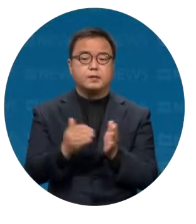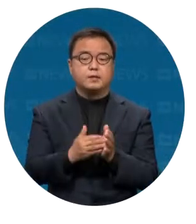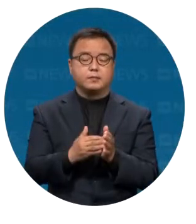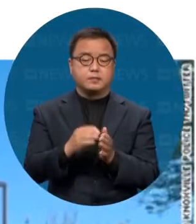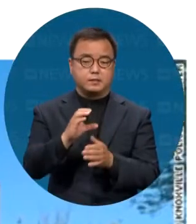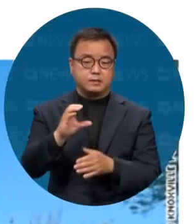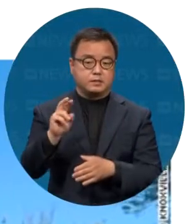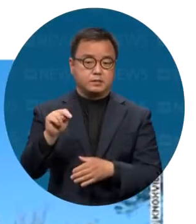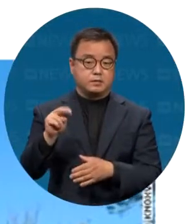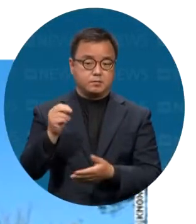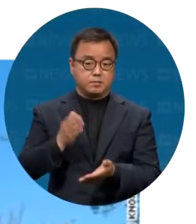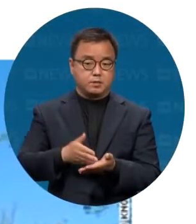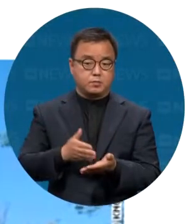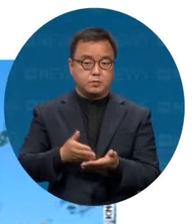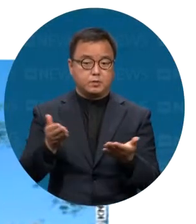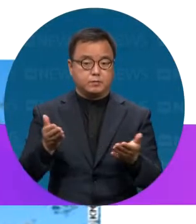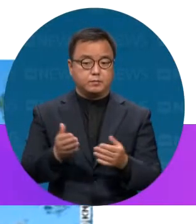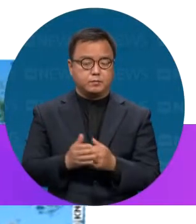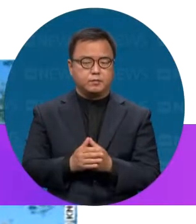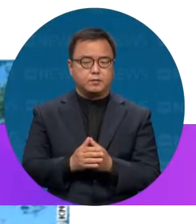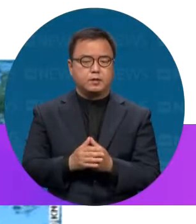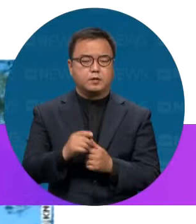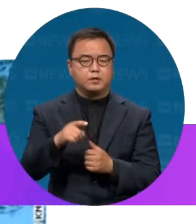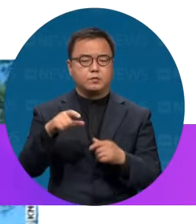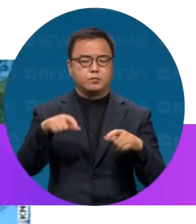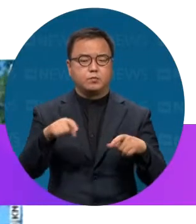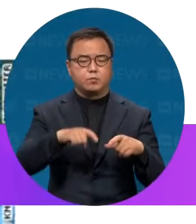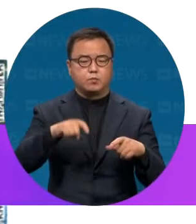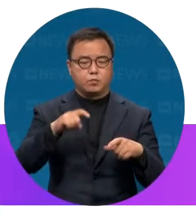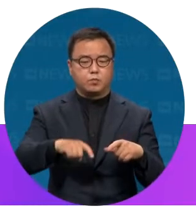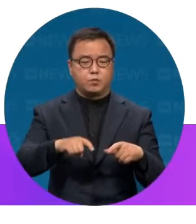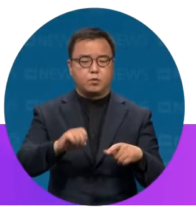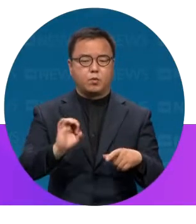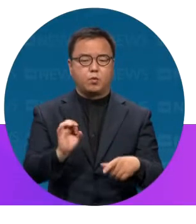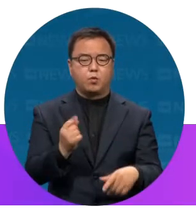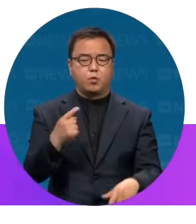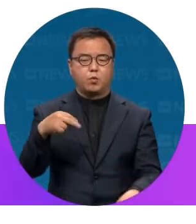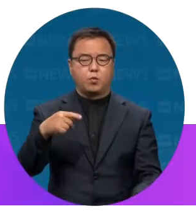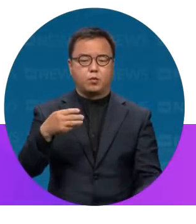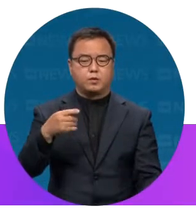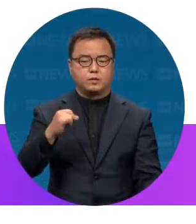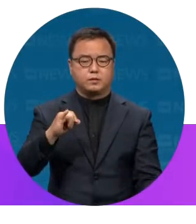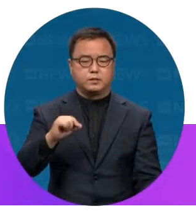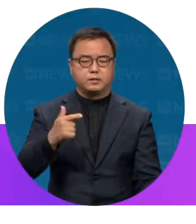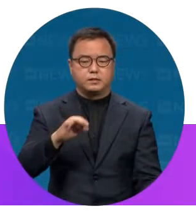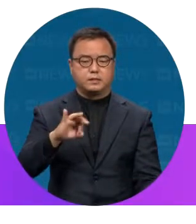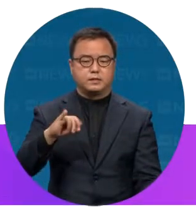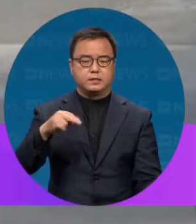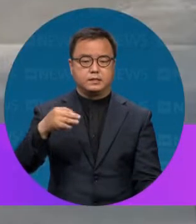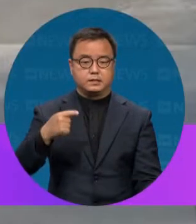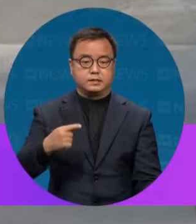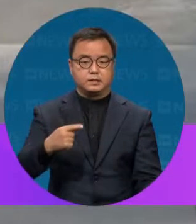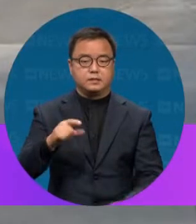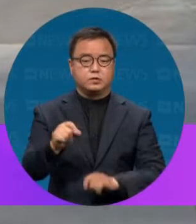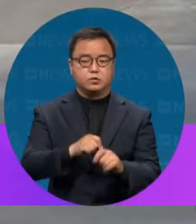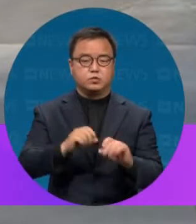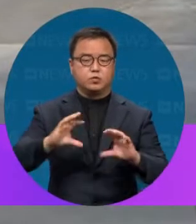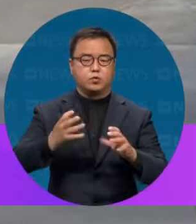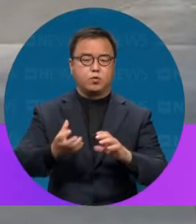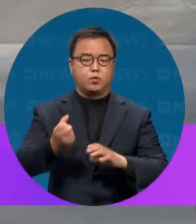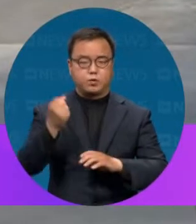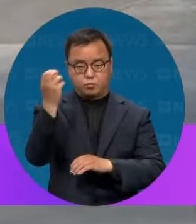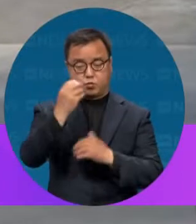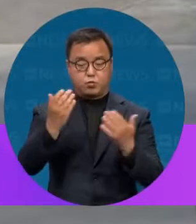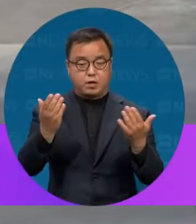내용인데요. 사건이 발생한 곳은 테네시주 녹스빌의 오스틴 이스트 특수 공립고등학교. 저소득층이 많아